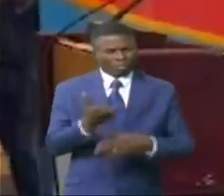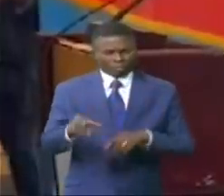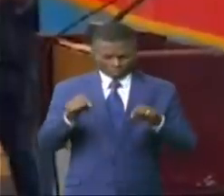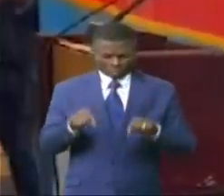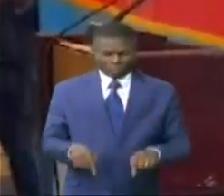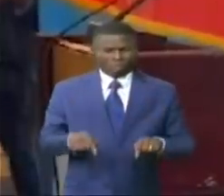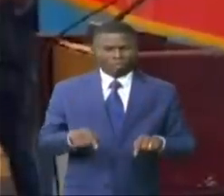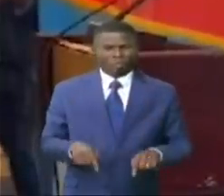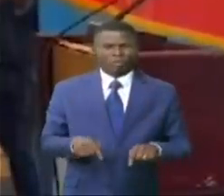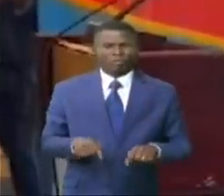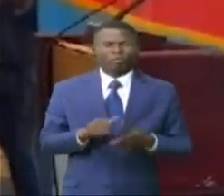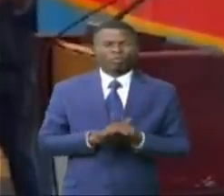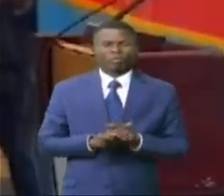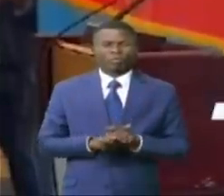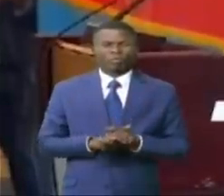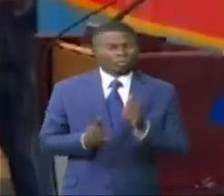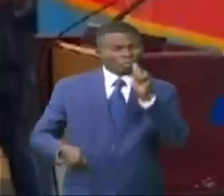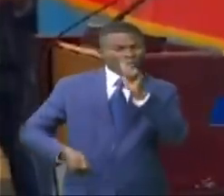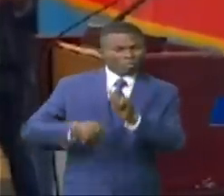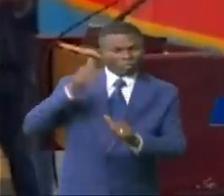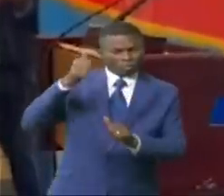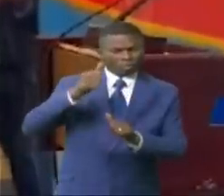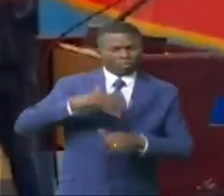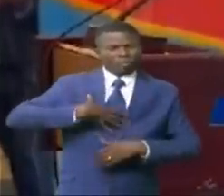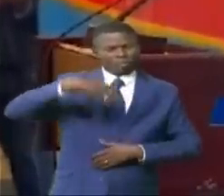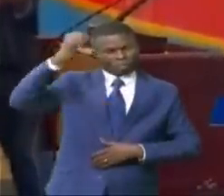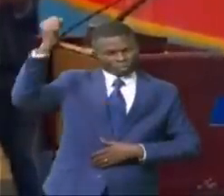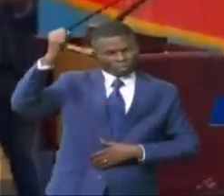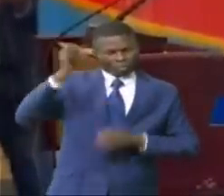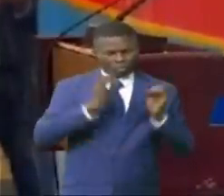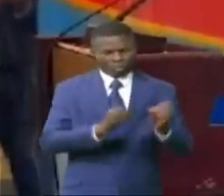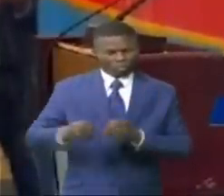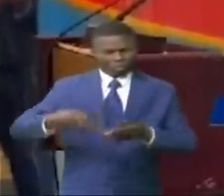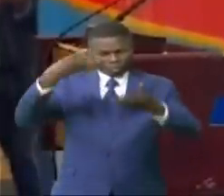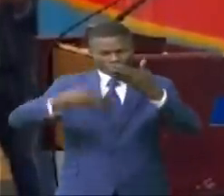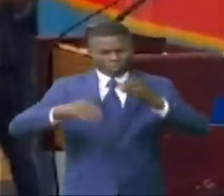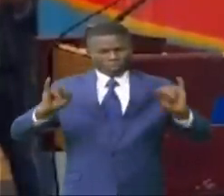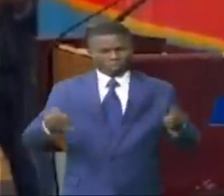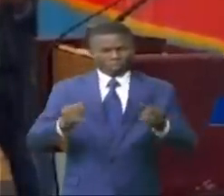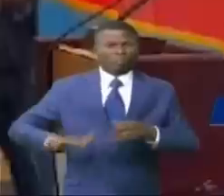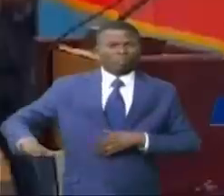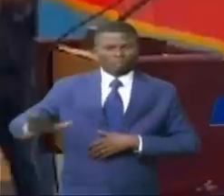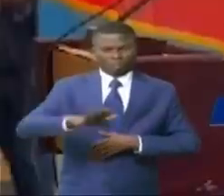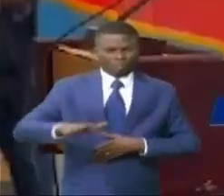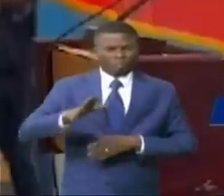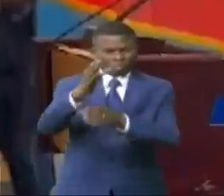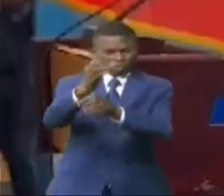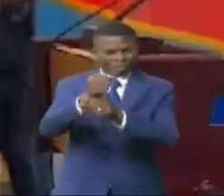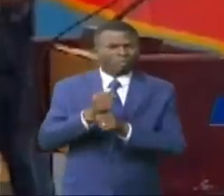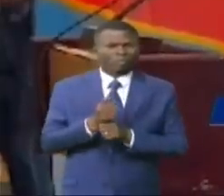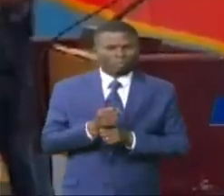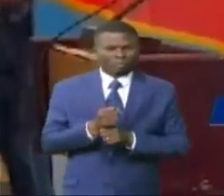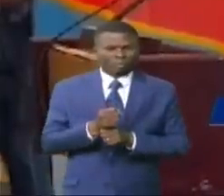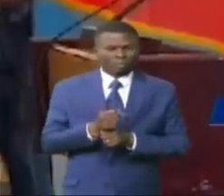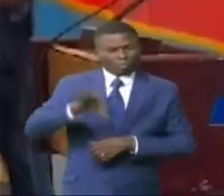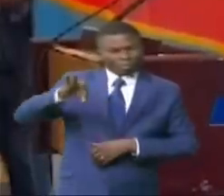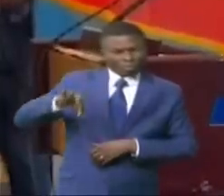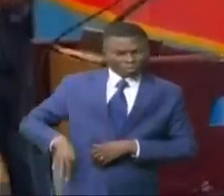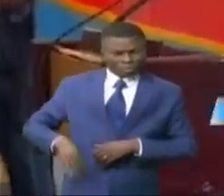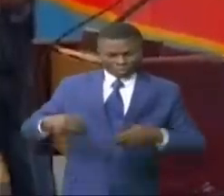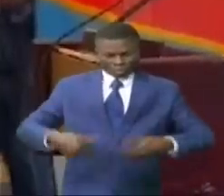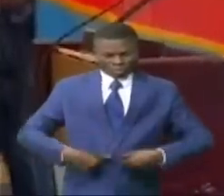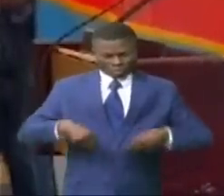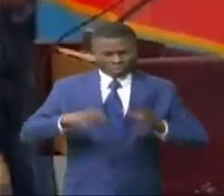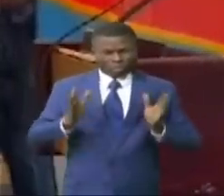Aujourd'hui, au-delà du pari gagné quant à l'organisation, le pays vient de bénéficier à l'avantage des jeunes